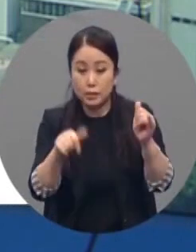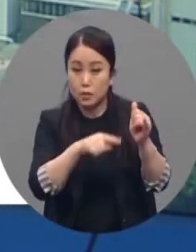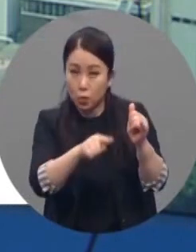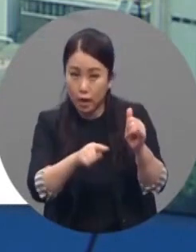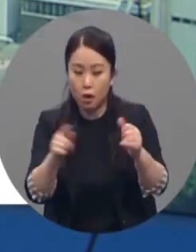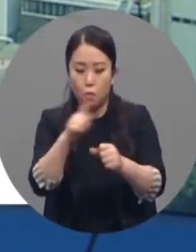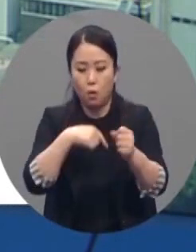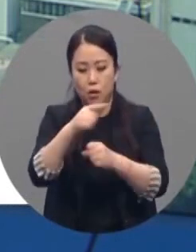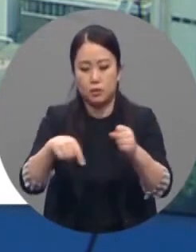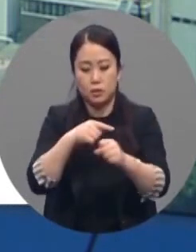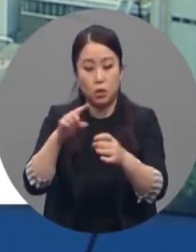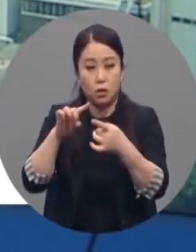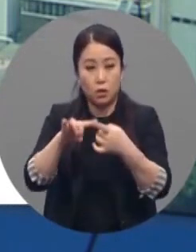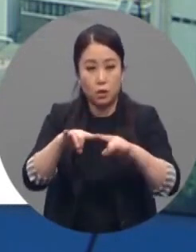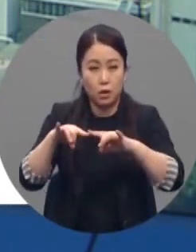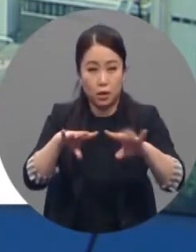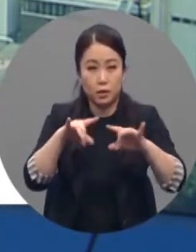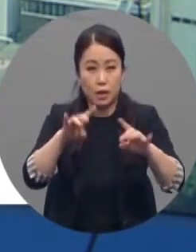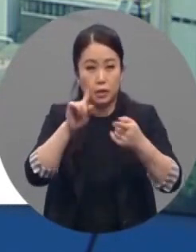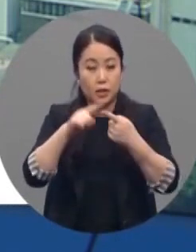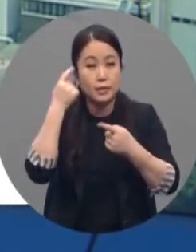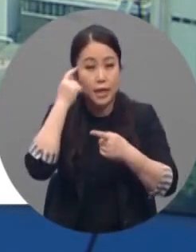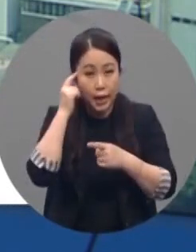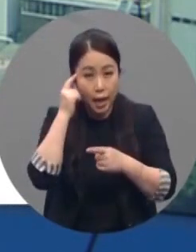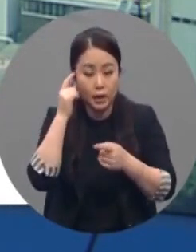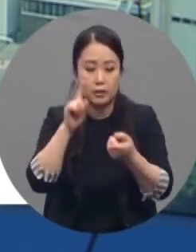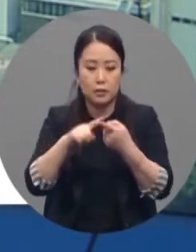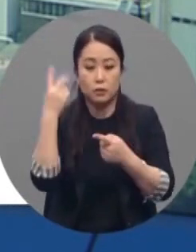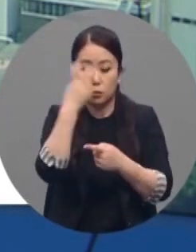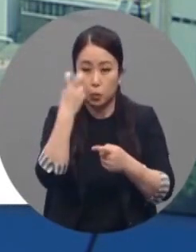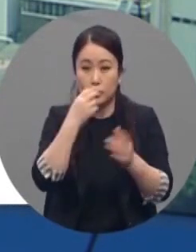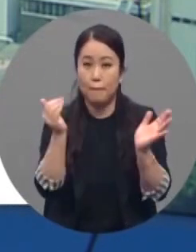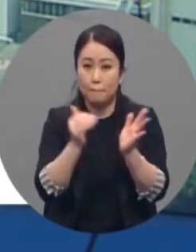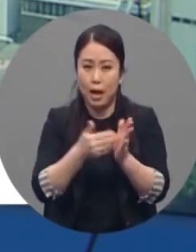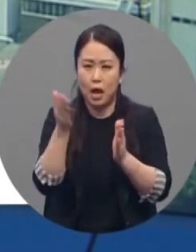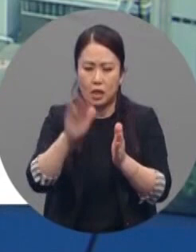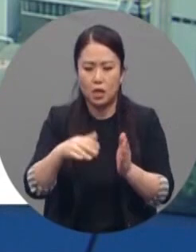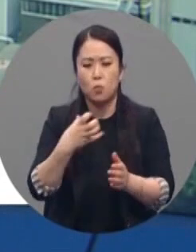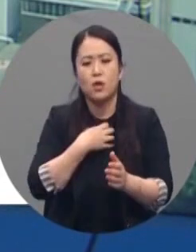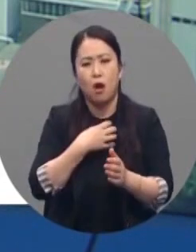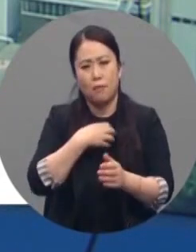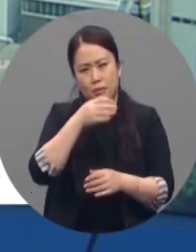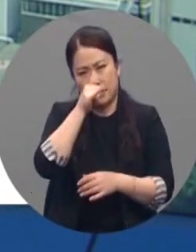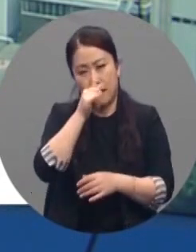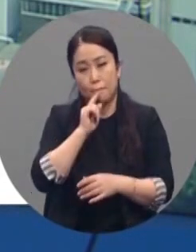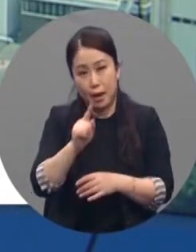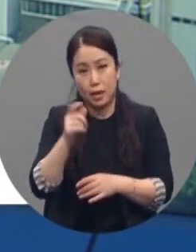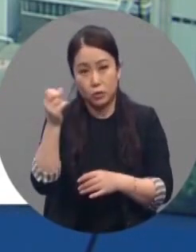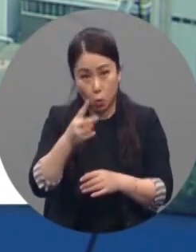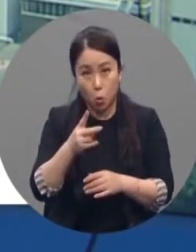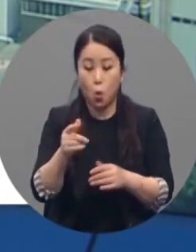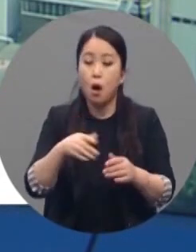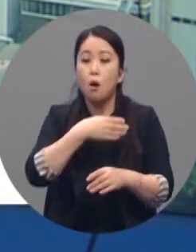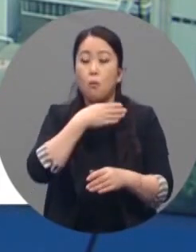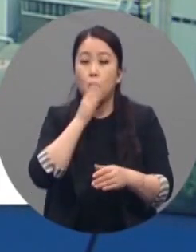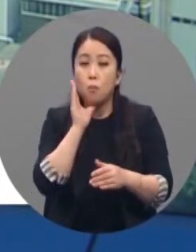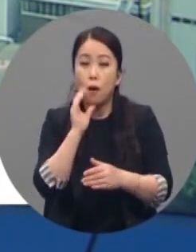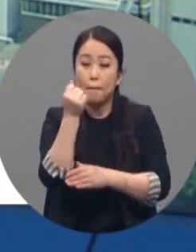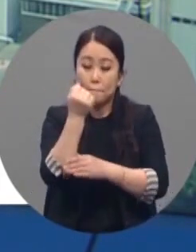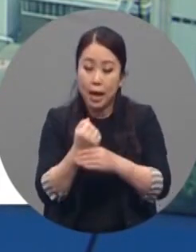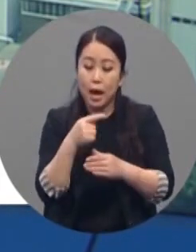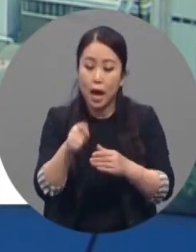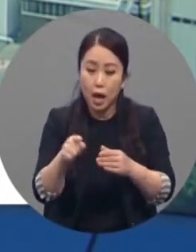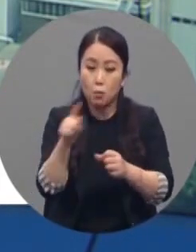지역주민 가운데 절반 이상이 원전은 위험한 것으로 느낀다고 답했고 노후원전 수명 연장에 대해서는 찬반